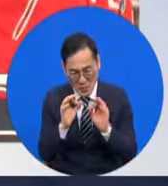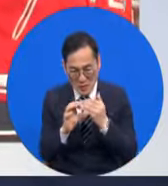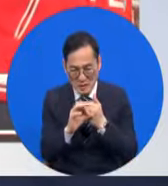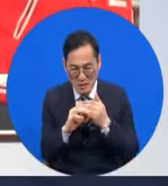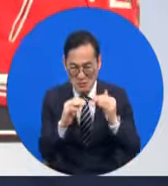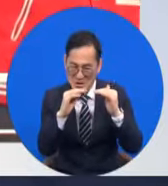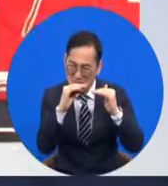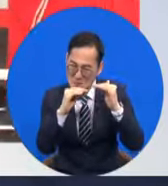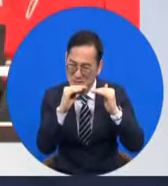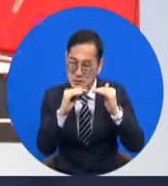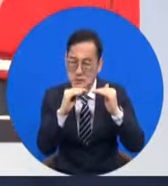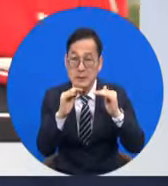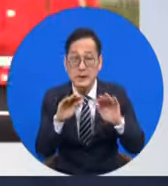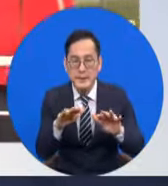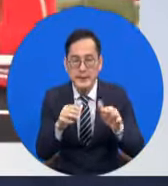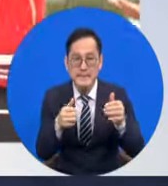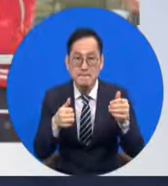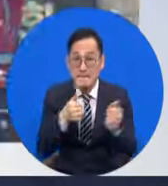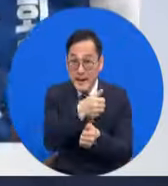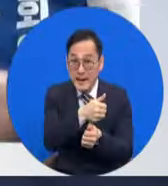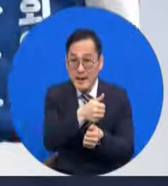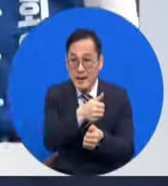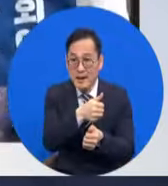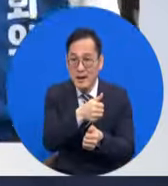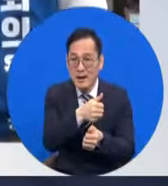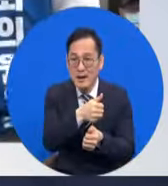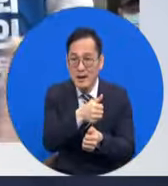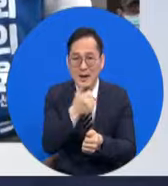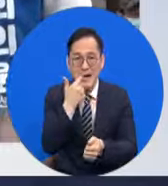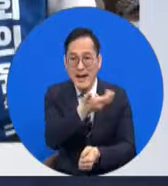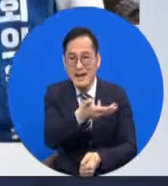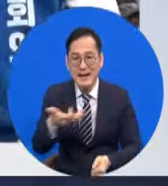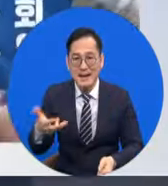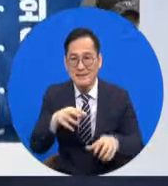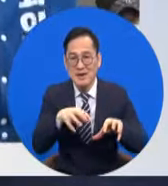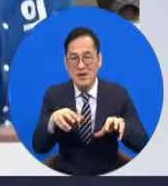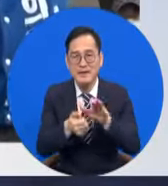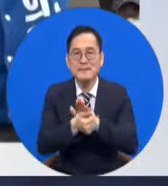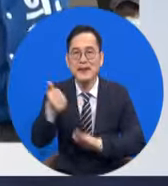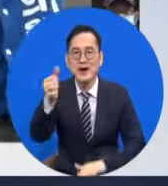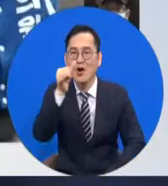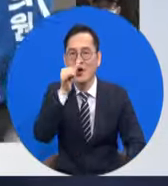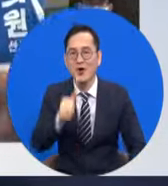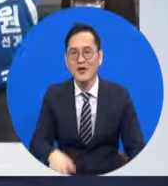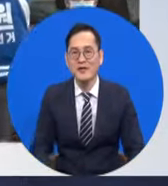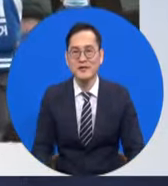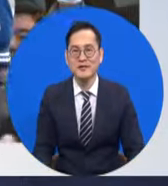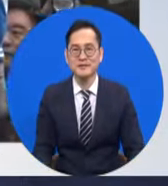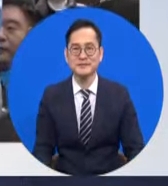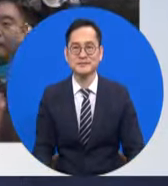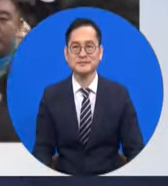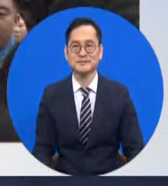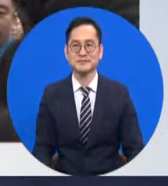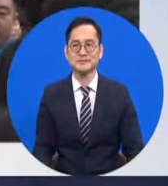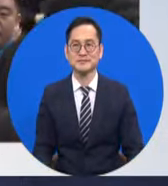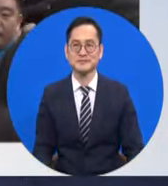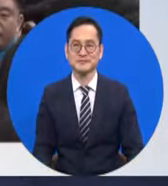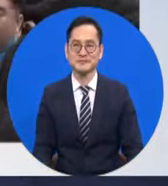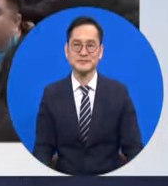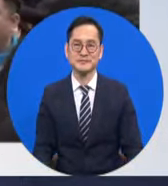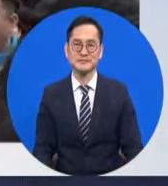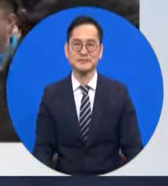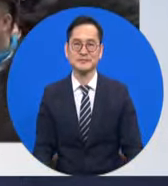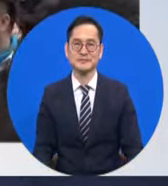딱 일으켜가지고 이긴다. 그러면은 그러면 한강에서 상당 부분이 회복되는 것이 아니냐. 그렇게 되면은